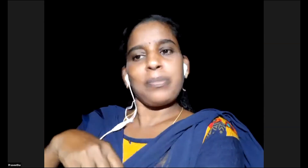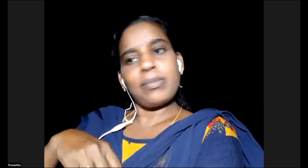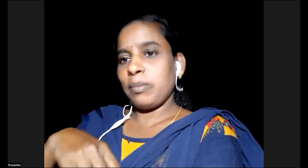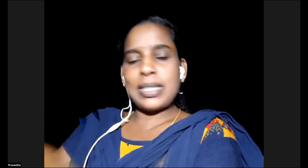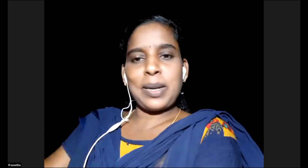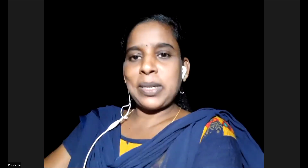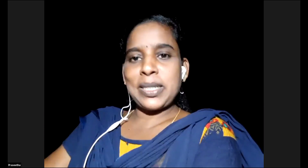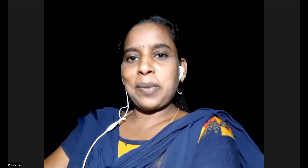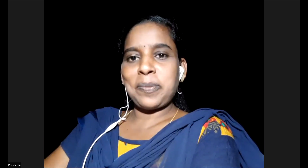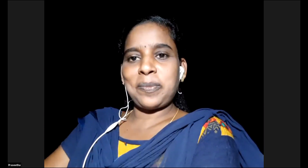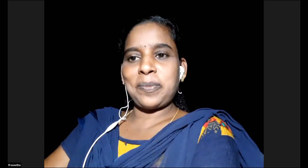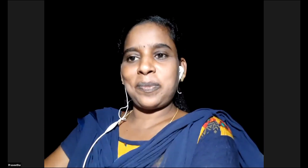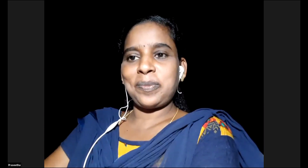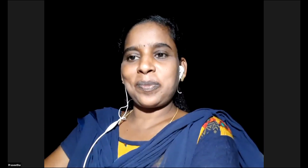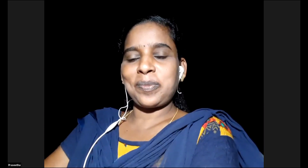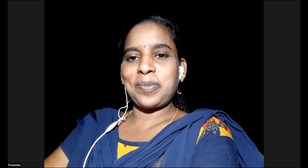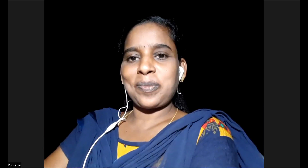മനസ്സിലാവും മനസ്സിലാവും.